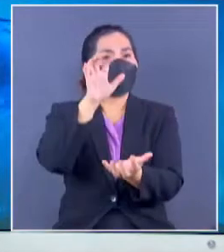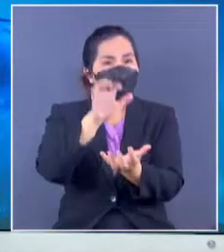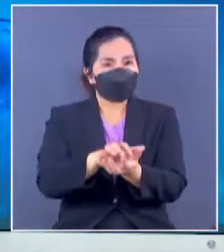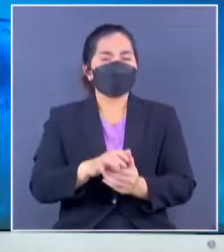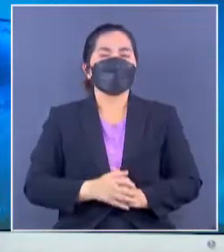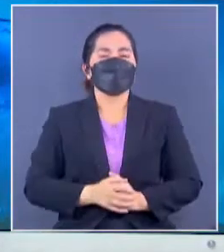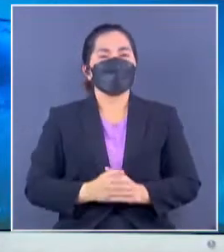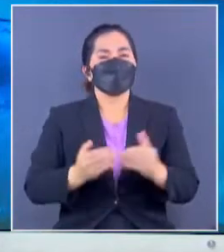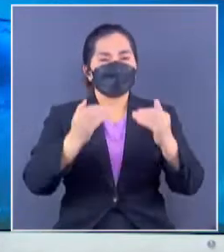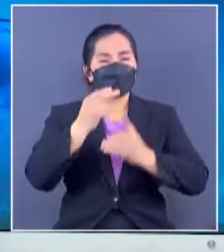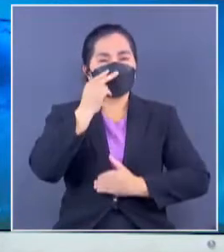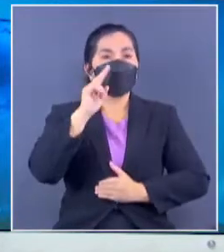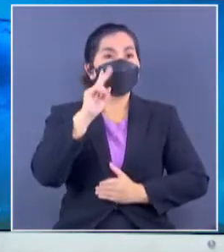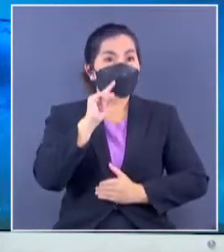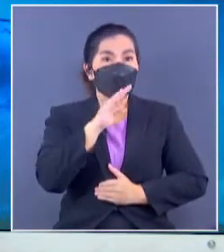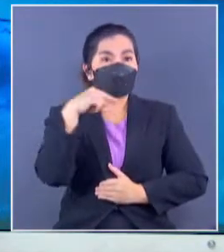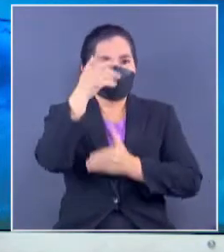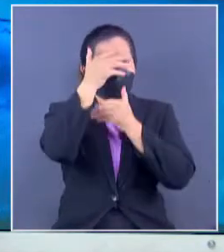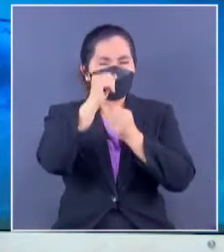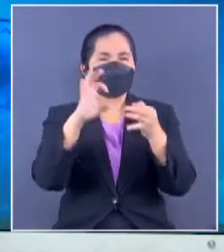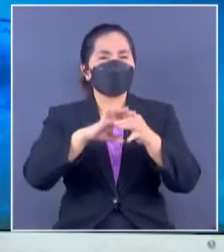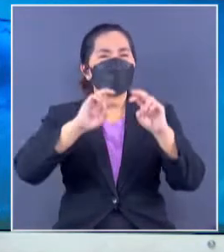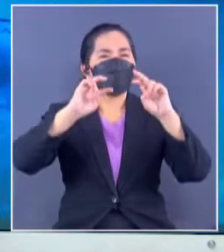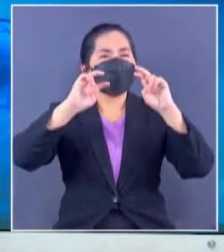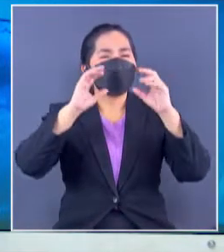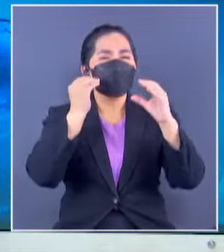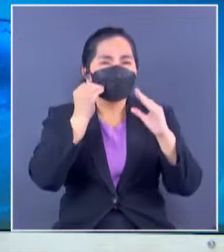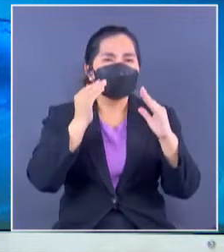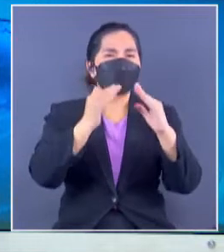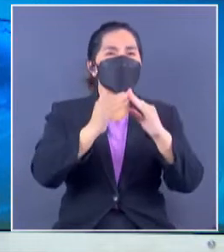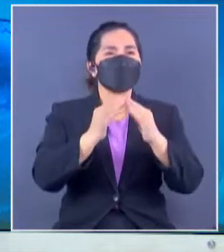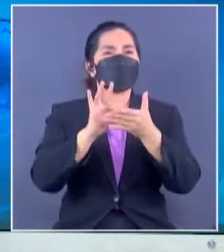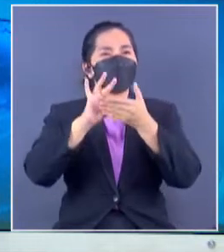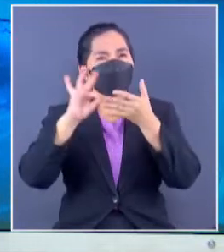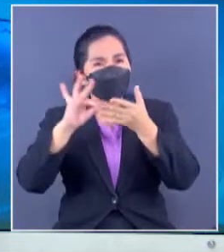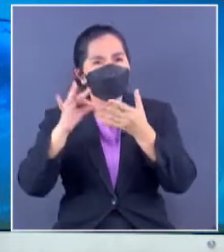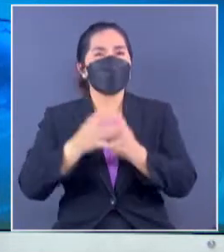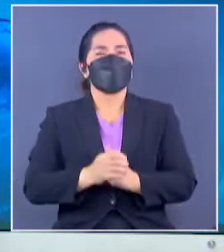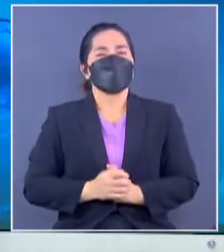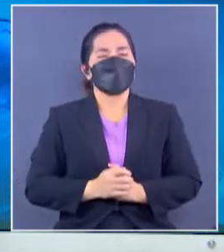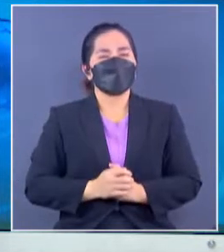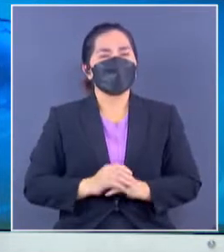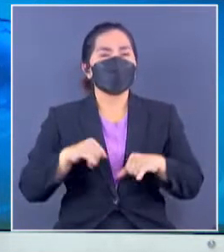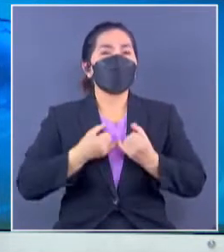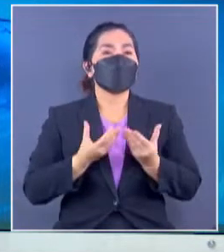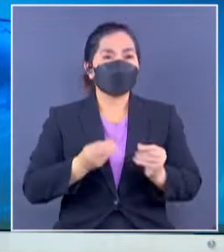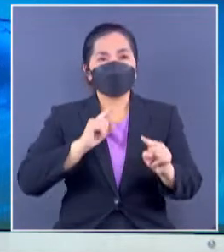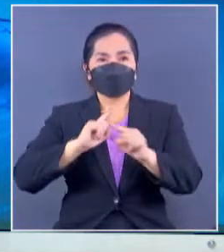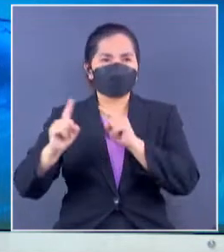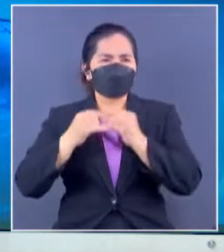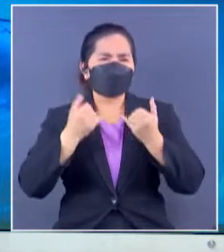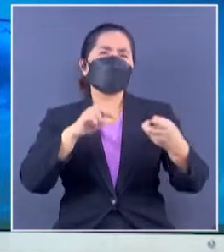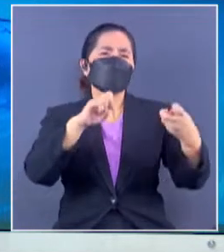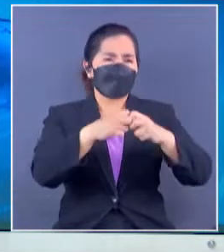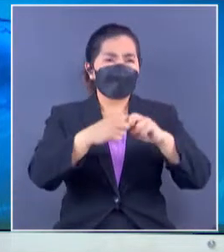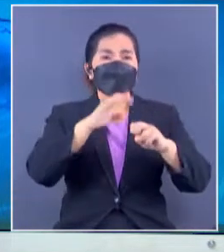คุณผู้ชมครับขยับมาดูอีกเรื่องนึงใครที่สนใจเรื่องบ้านเรื่องคอนโดเรื่องอสังหาริมทรัพย์ทุกวันนี้เนี่ยด้วยสถานการณ์ต่างๆถ้าเ